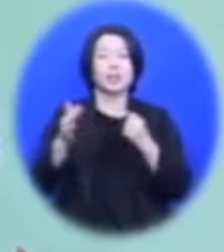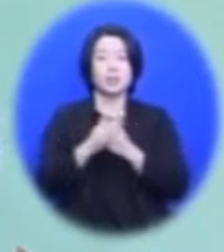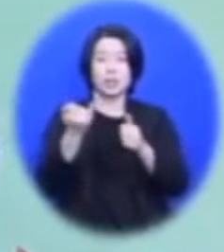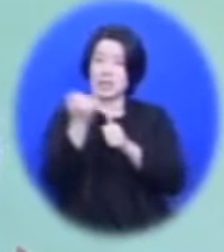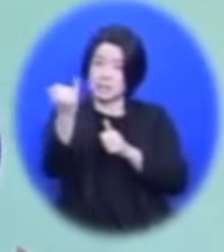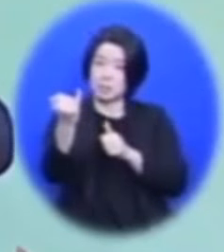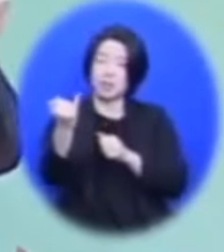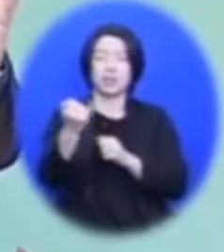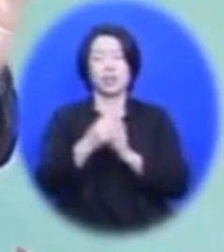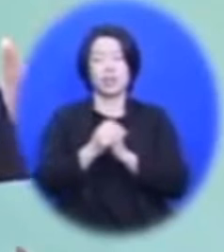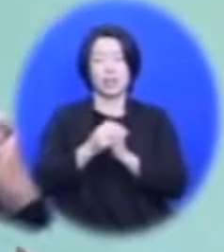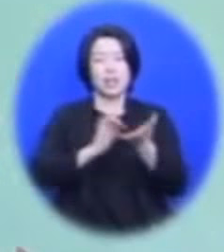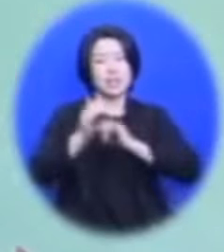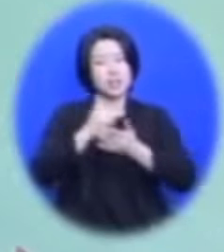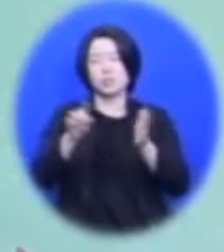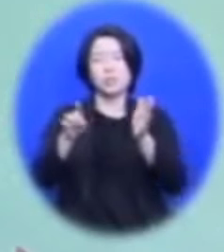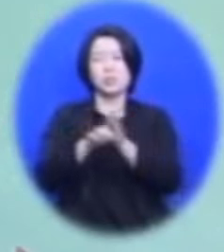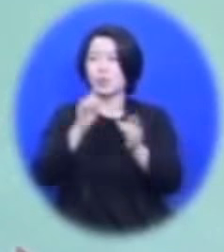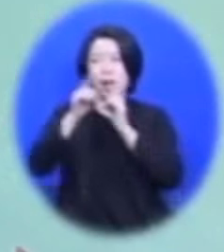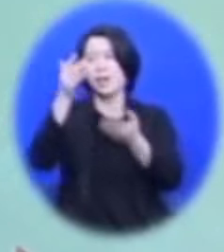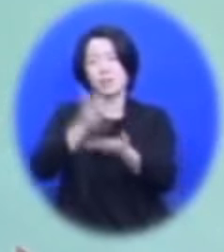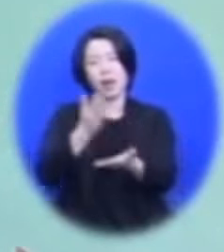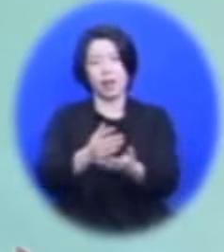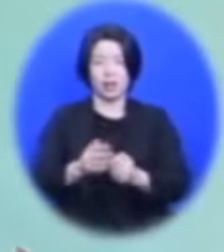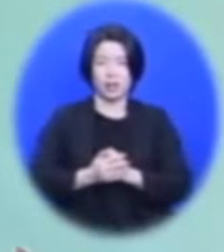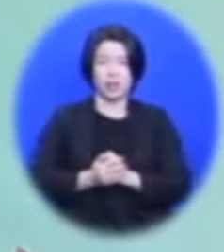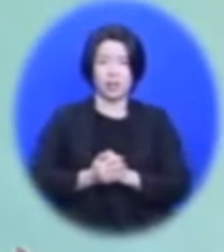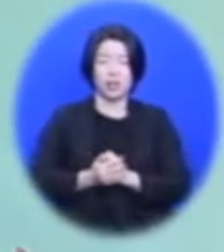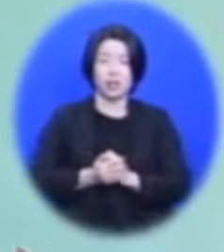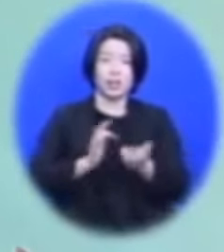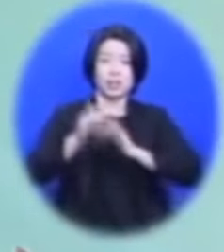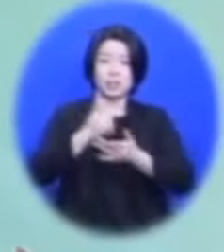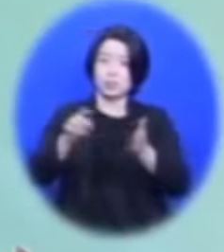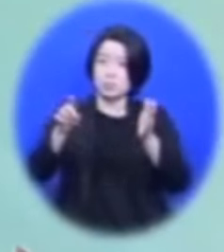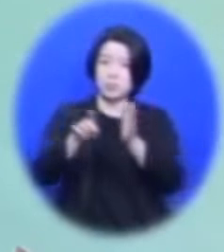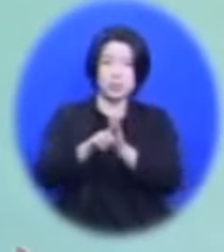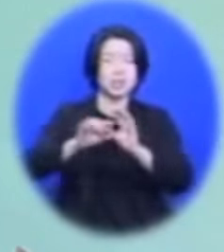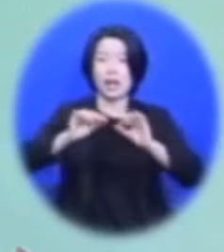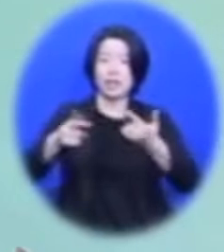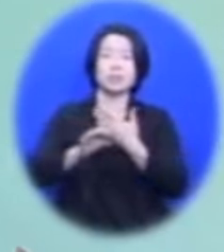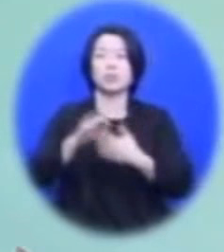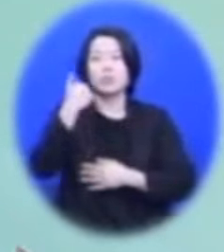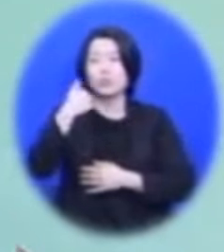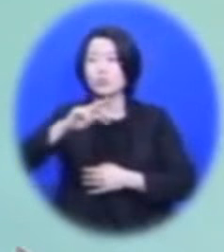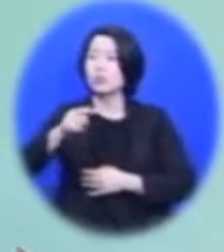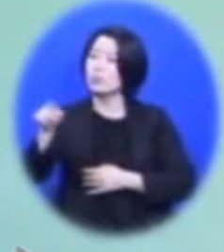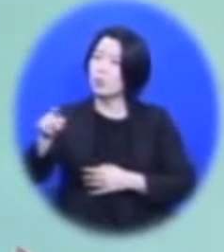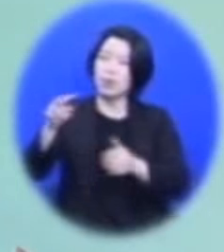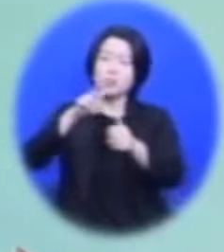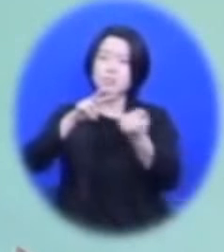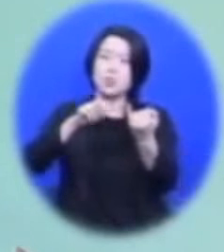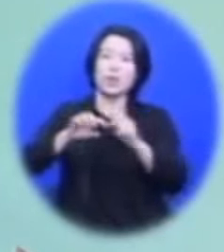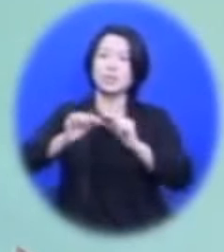자매에게 예수 믿는다고 하지 마. 예수를 믿지 않으면 누구도 너를 미워하지